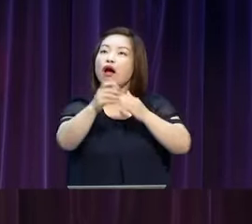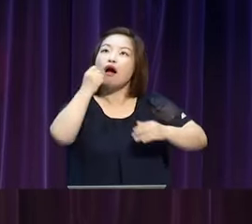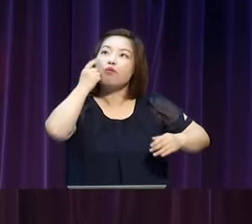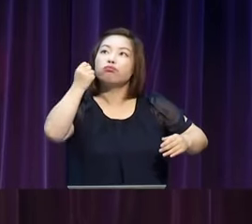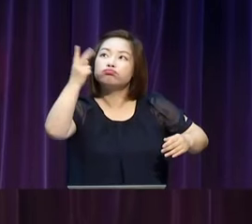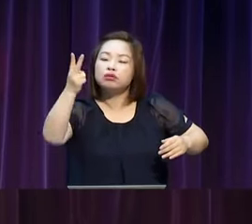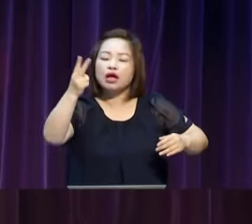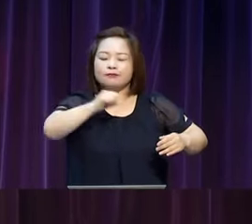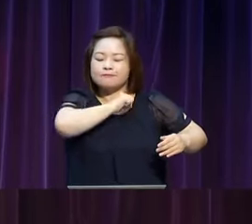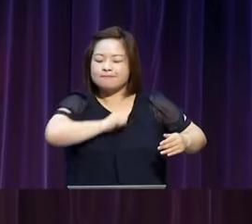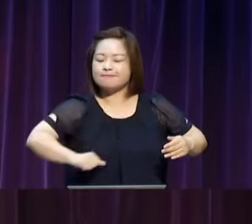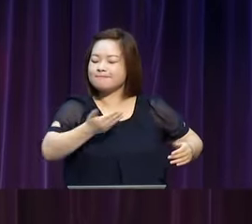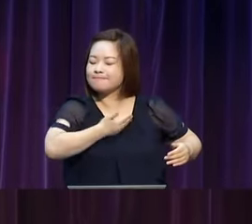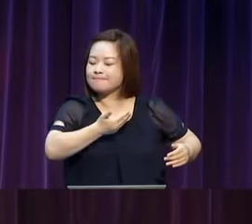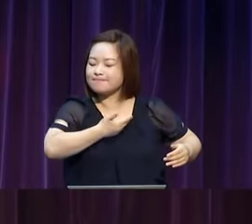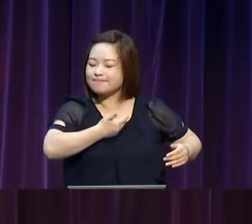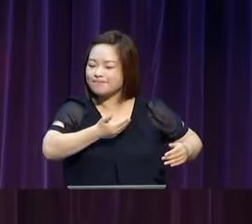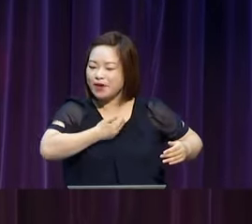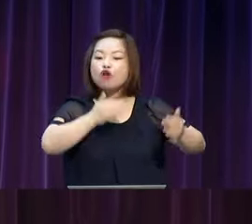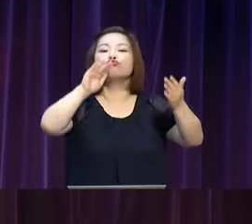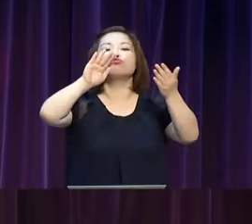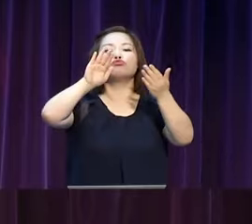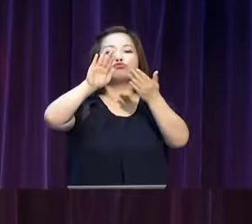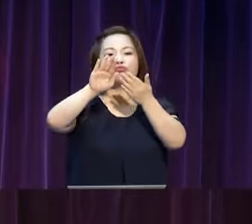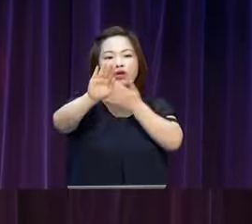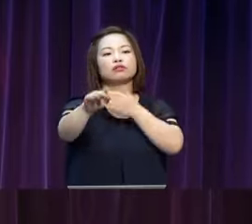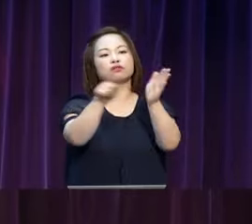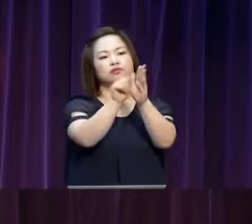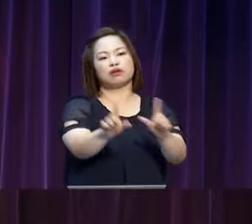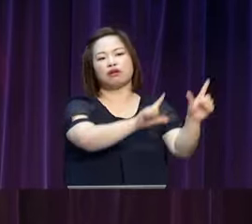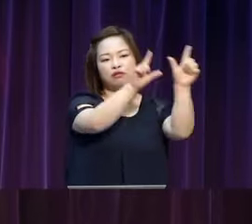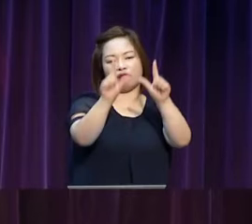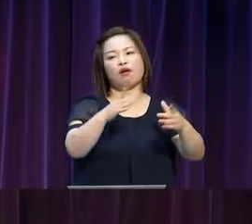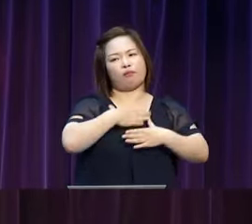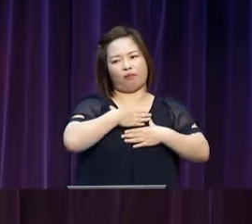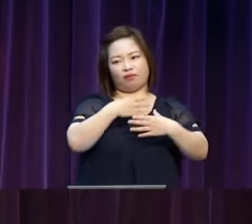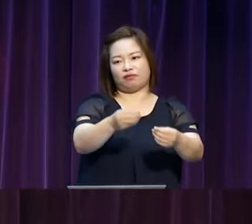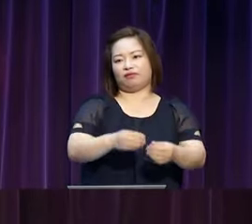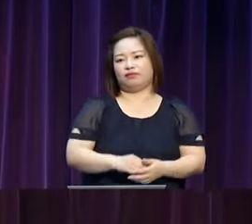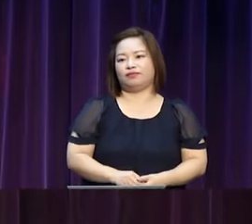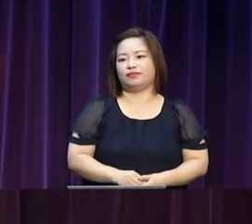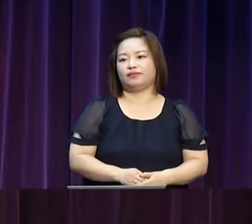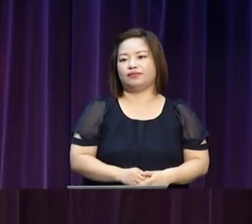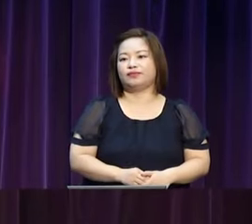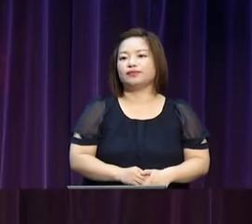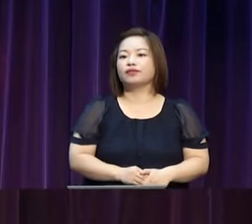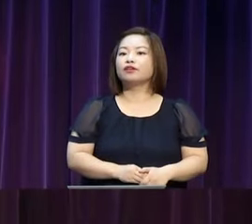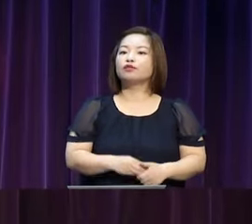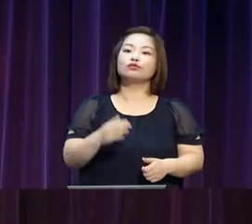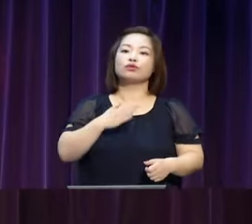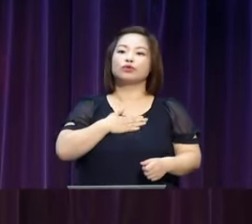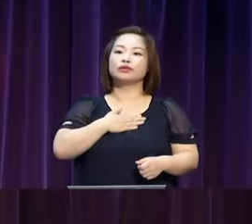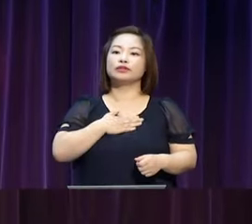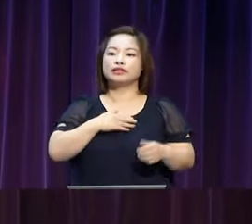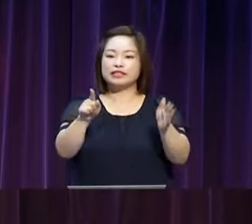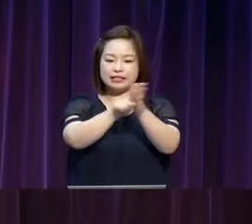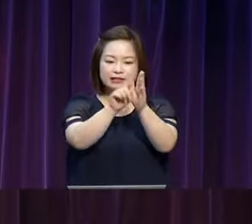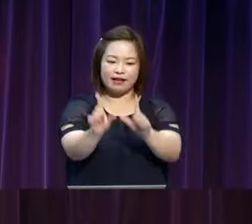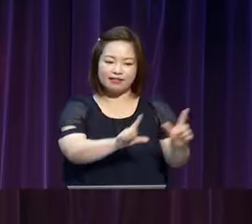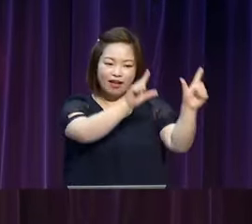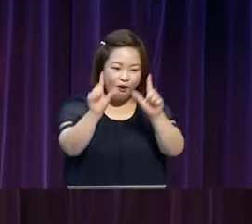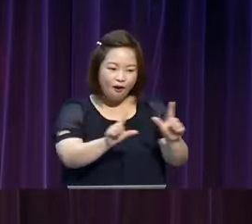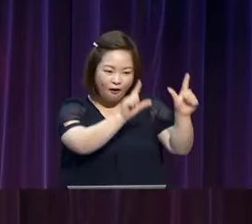달만 버티면은요, 나중에는요, 신앙생활 진짜 편하게 할 수 있어요. 저는 신앙생활을 참 편하게